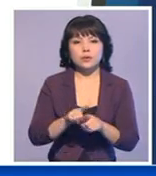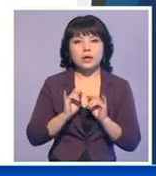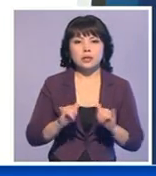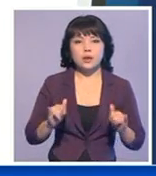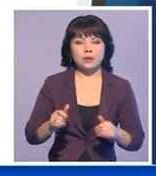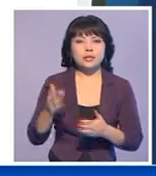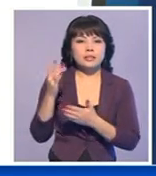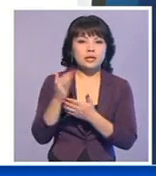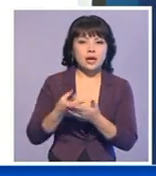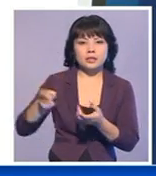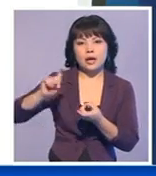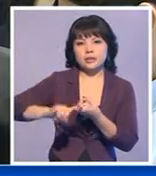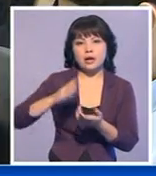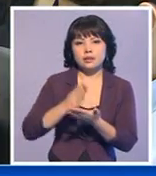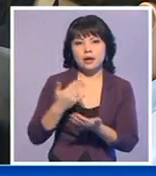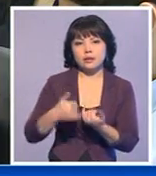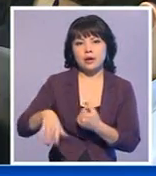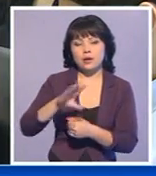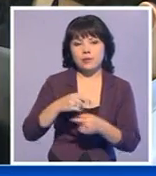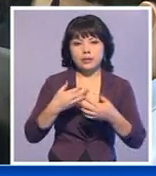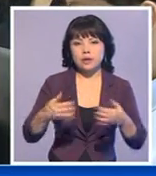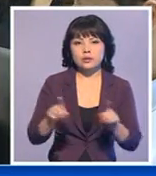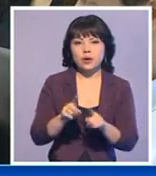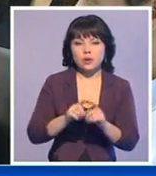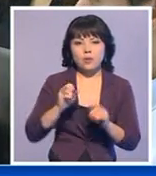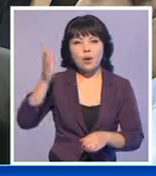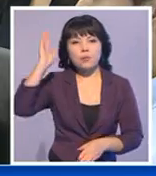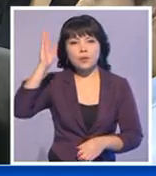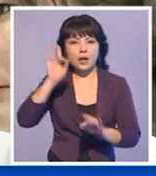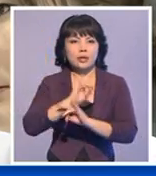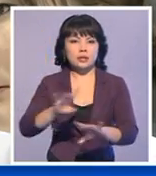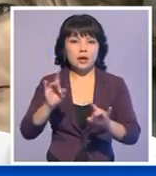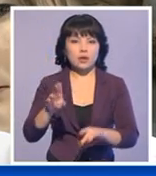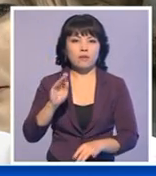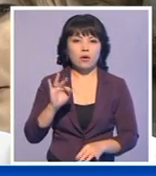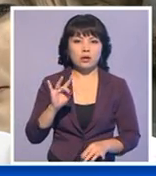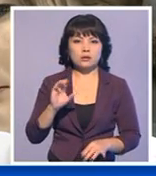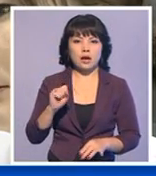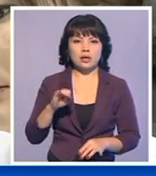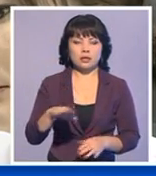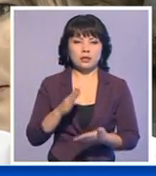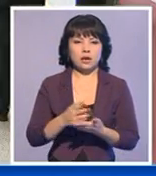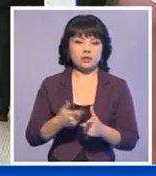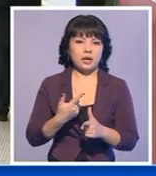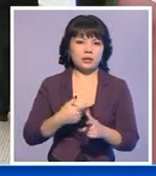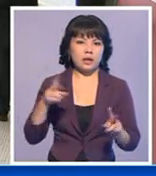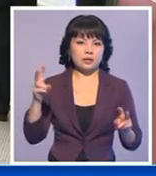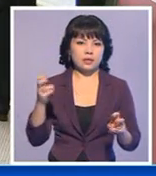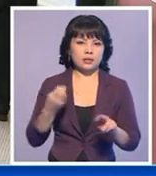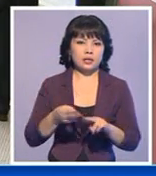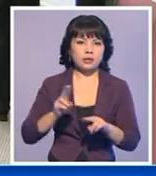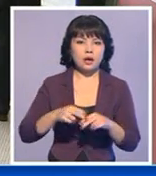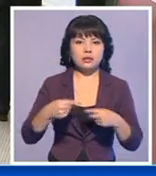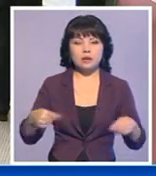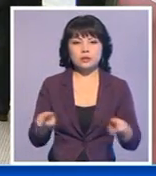форсайт болжамдау. Яғни кез келген кәсіп түрін зерттеп, оның болашағын болжау форсайт деп аталады. Семинардың мақсаты зерттеудің форсайт